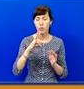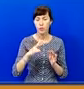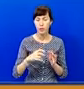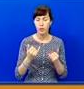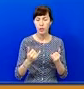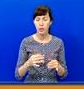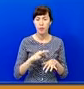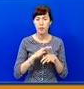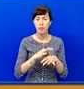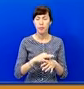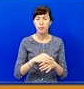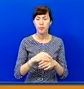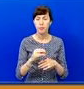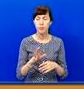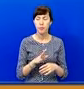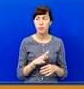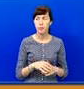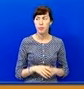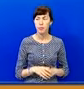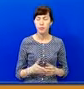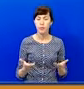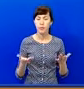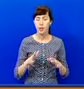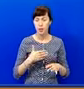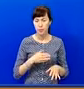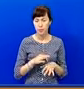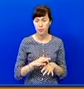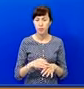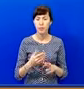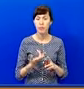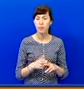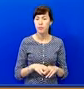таңда халық тасымалдап алған. Ал қалғанын біз тасымалдап жеткіземіз, жаңа айтқандай